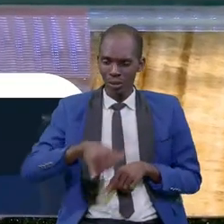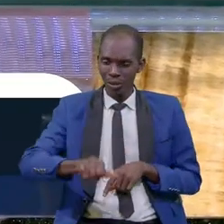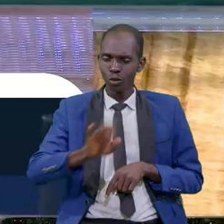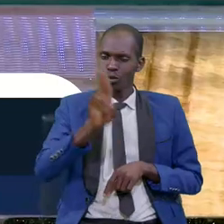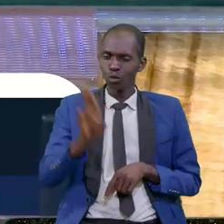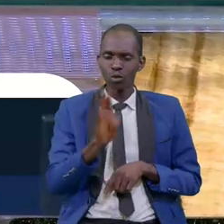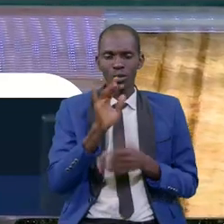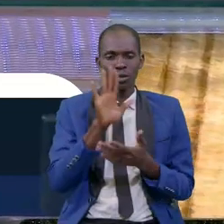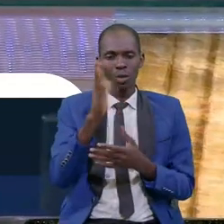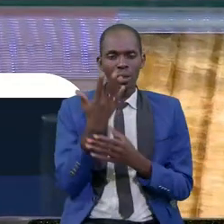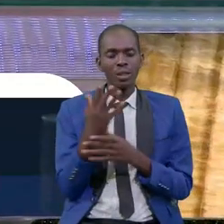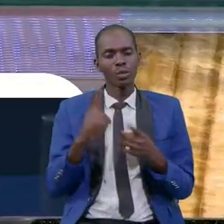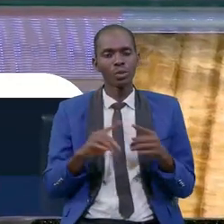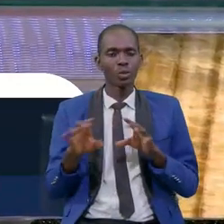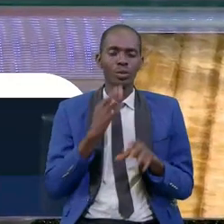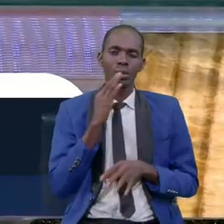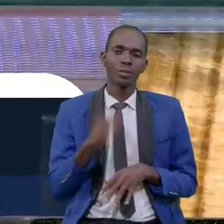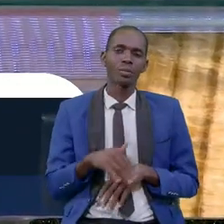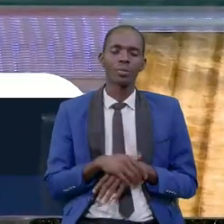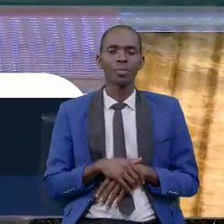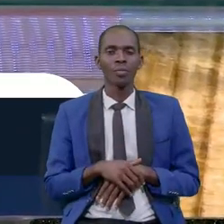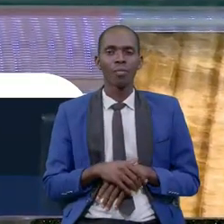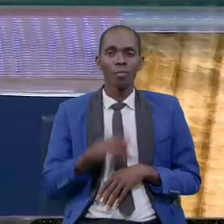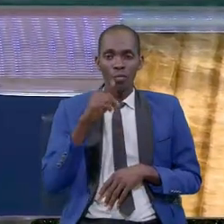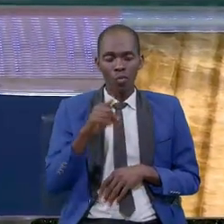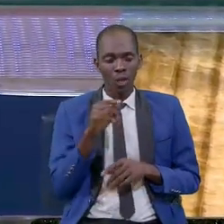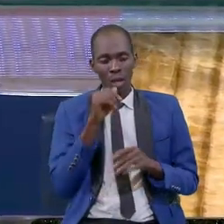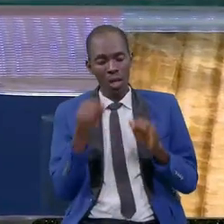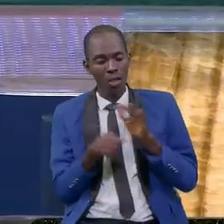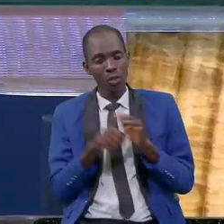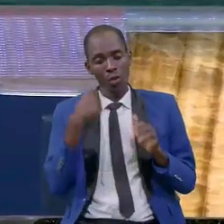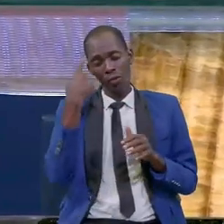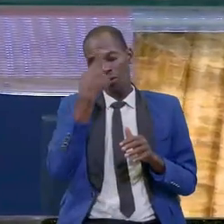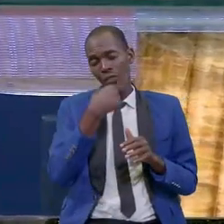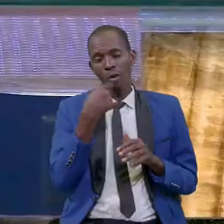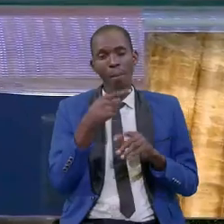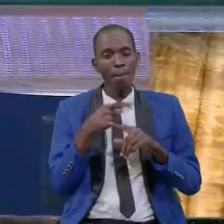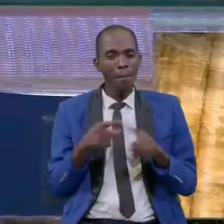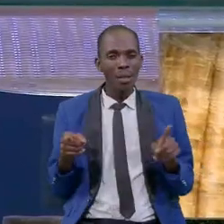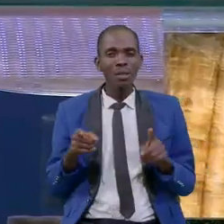le mal. Tu caches ton visage, mais avec tes mains,